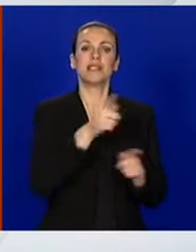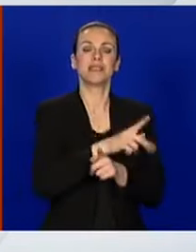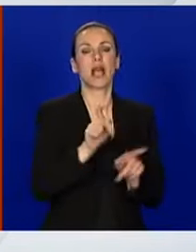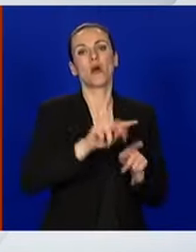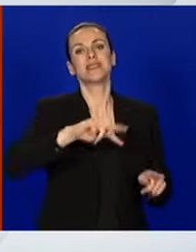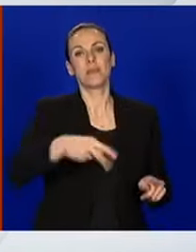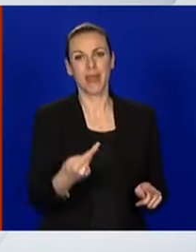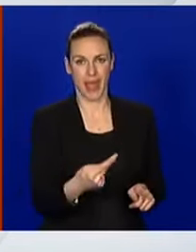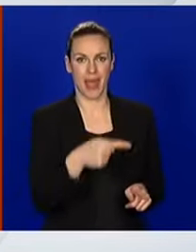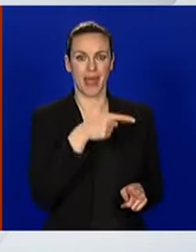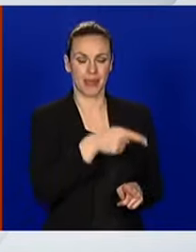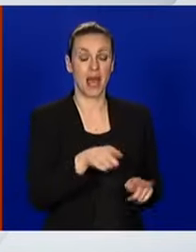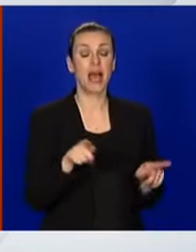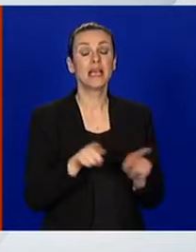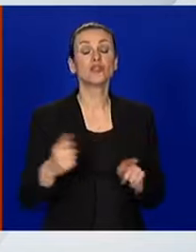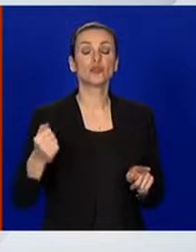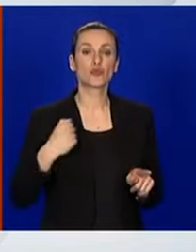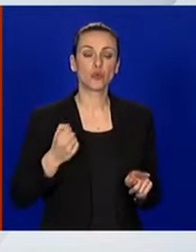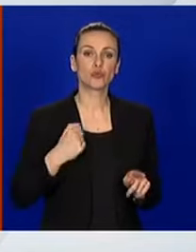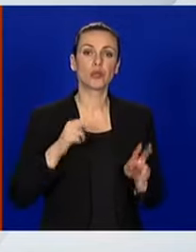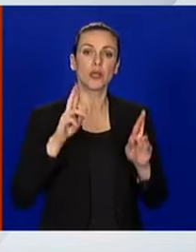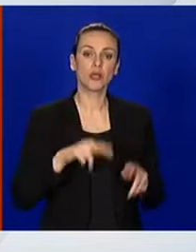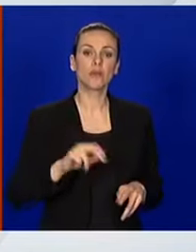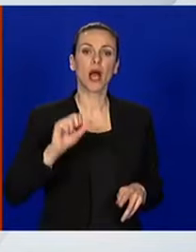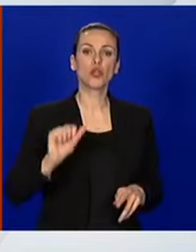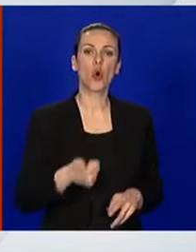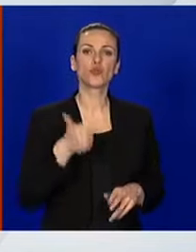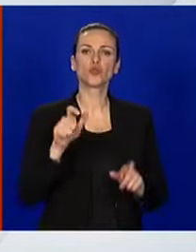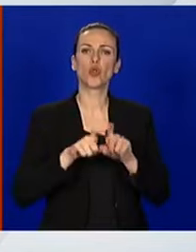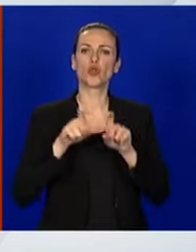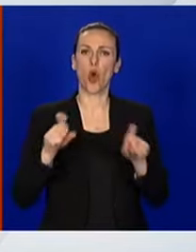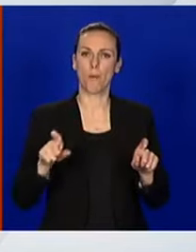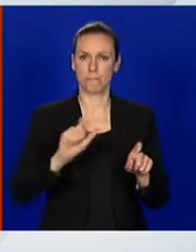U Splitu imamo još dom u